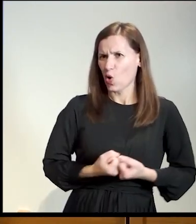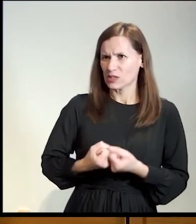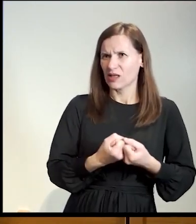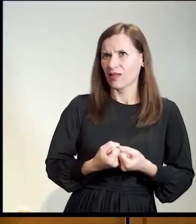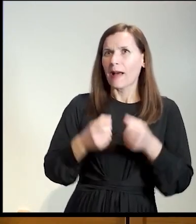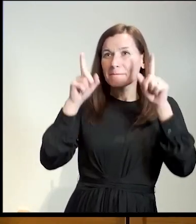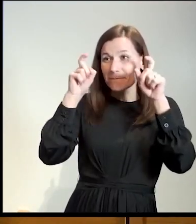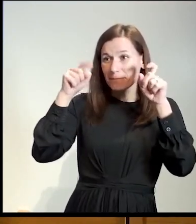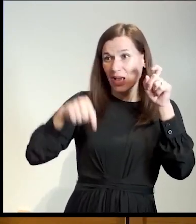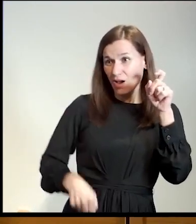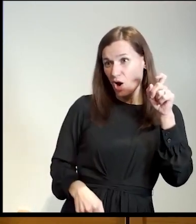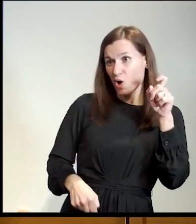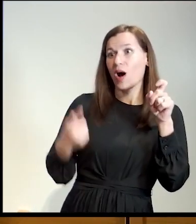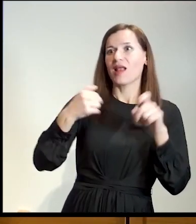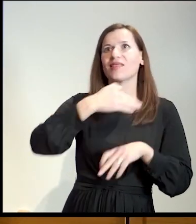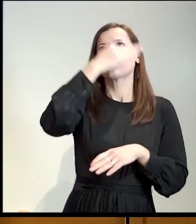pekol? Al nebo?